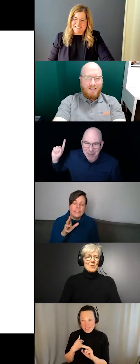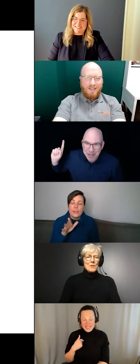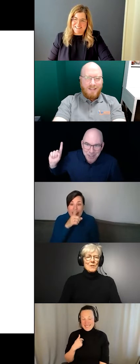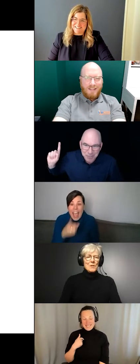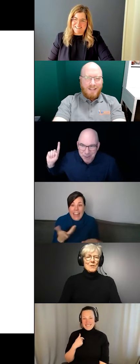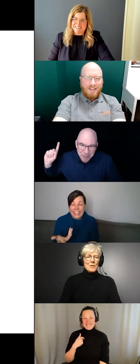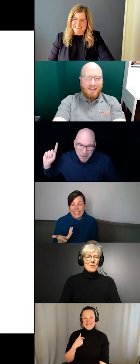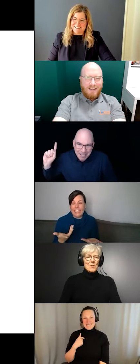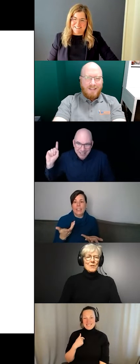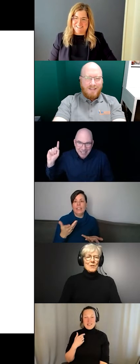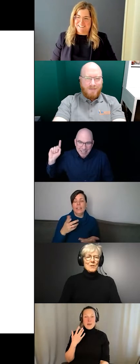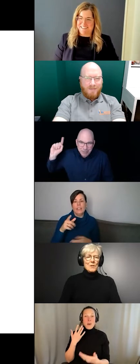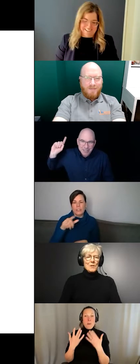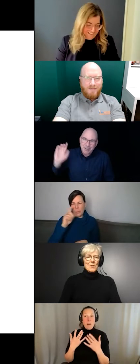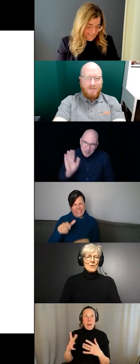pas vrai.